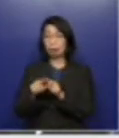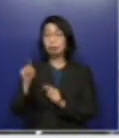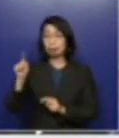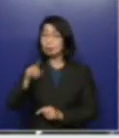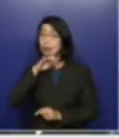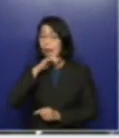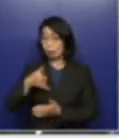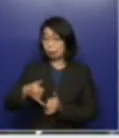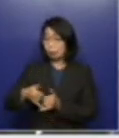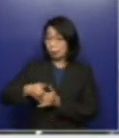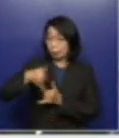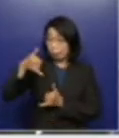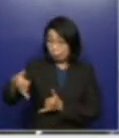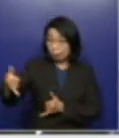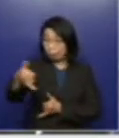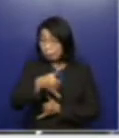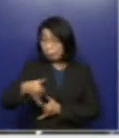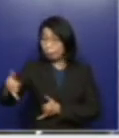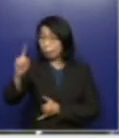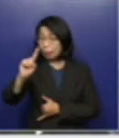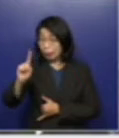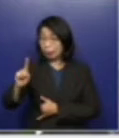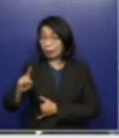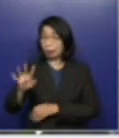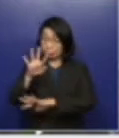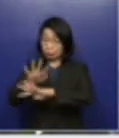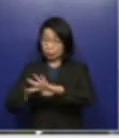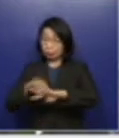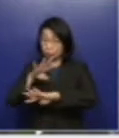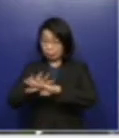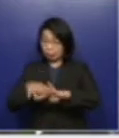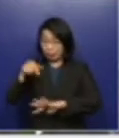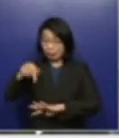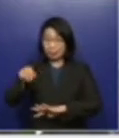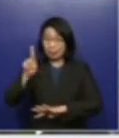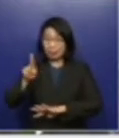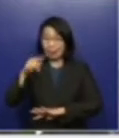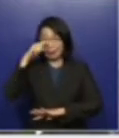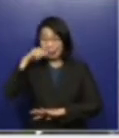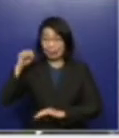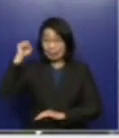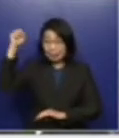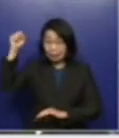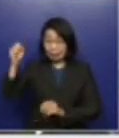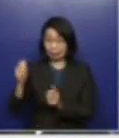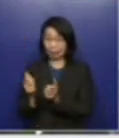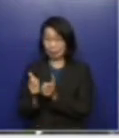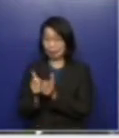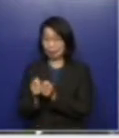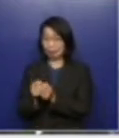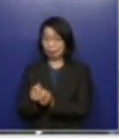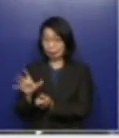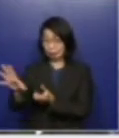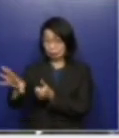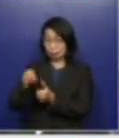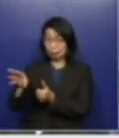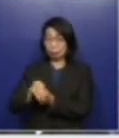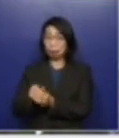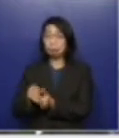อย่าอ้างไทยชนะนะครับไอ้ไทยชนะเนี่ยนะครับโดนอียิปต์ถล่มแล้วพังตายไปเลย